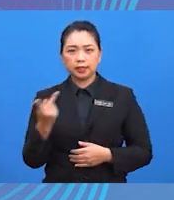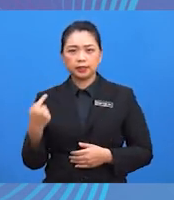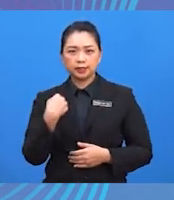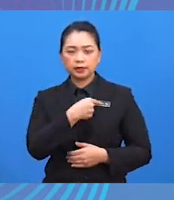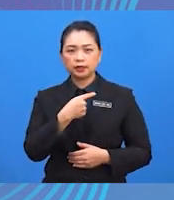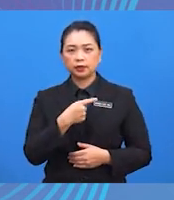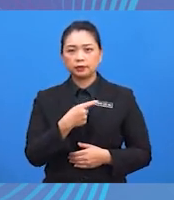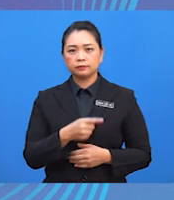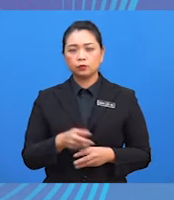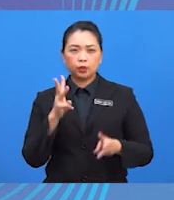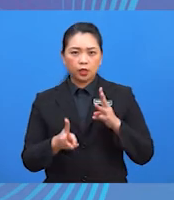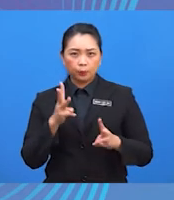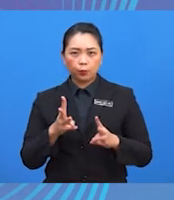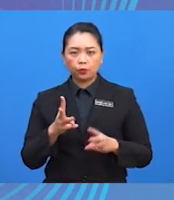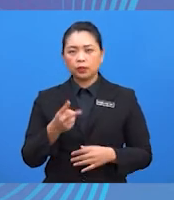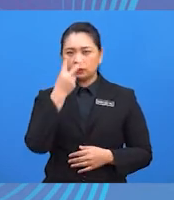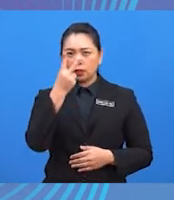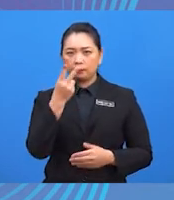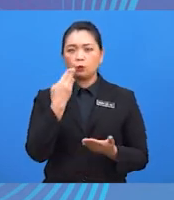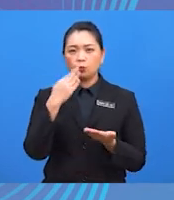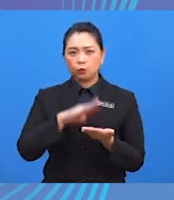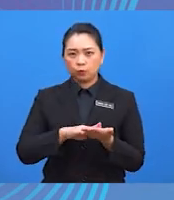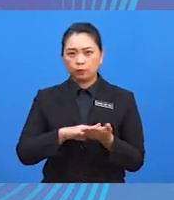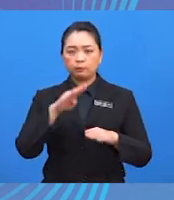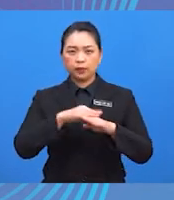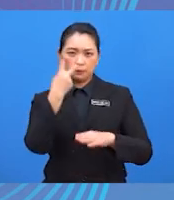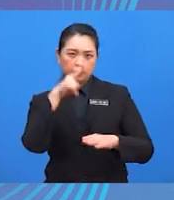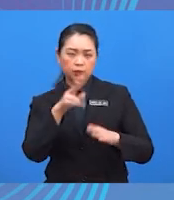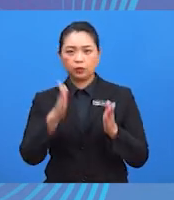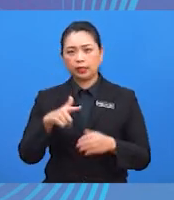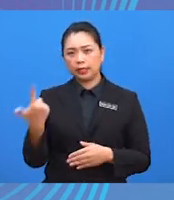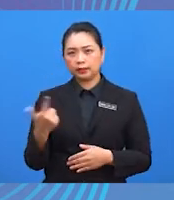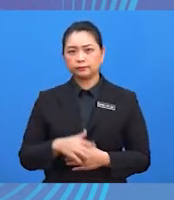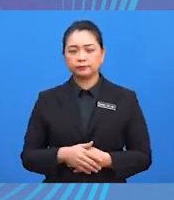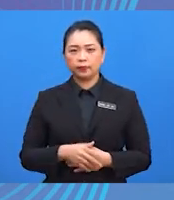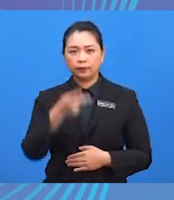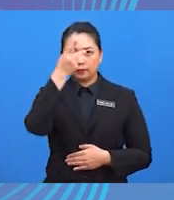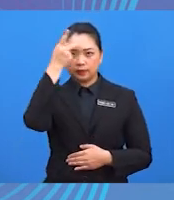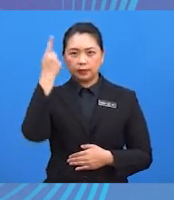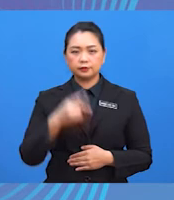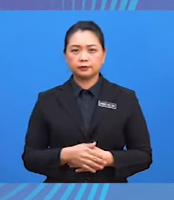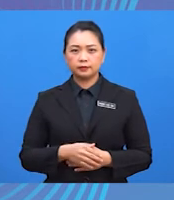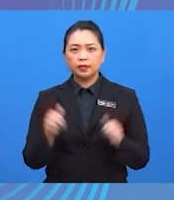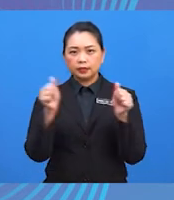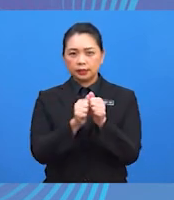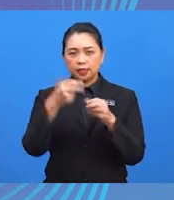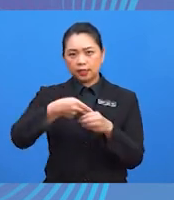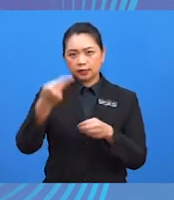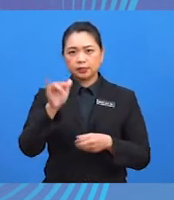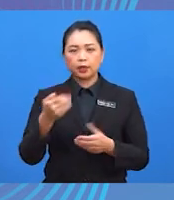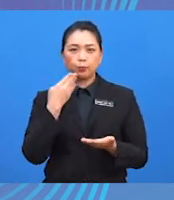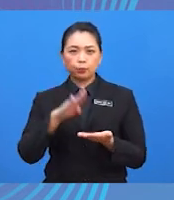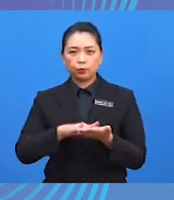buruk pada pandangan orang lain. Kerana dengan hasil yang buruk itu, kita dapat